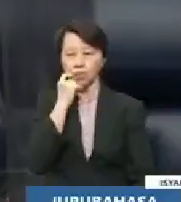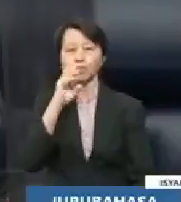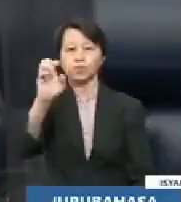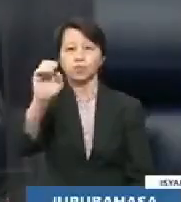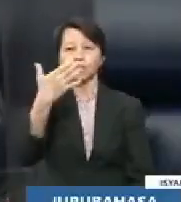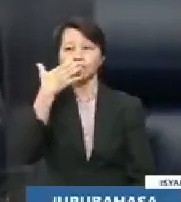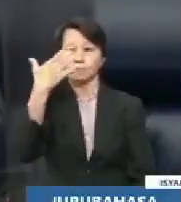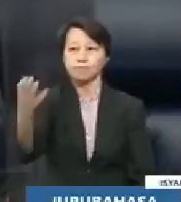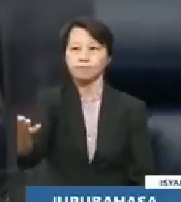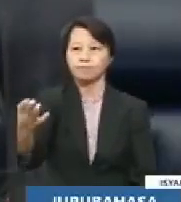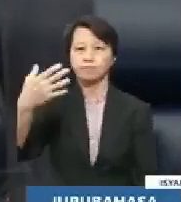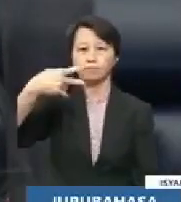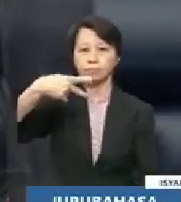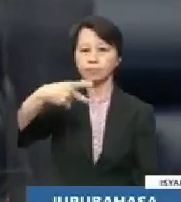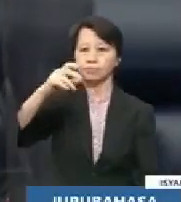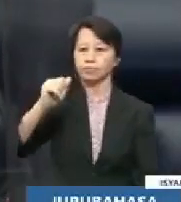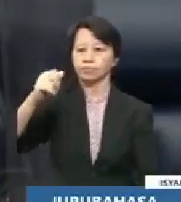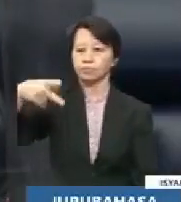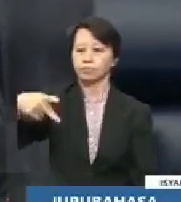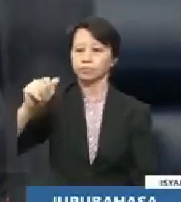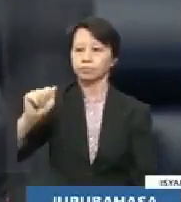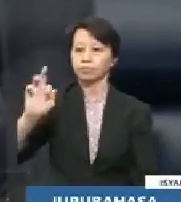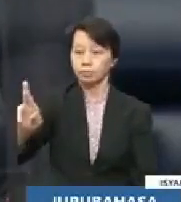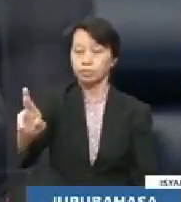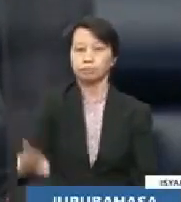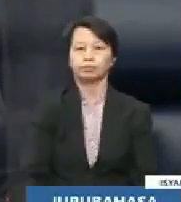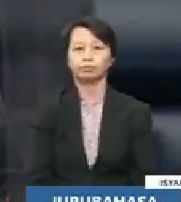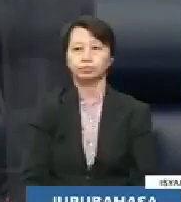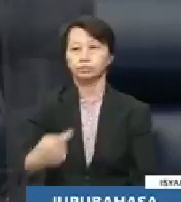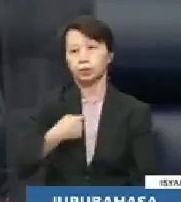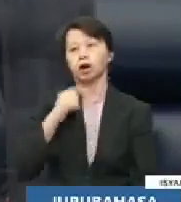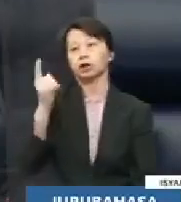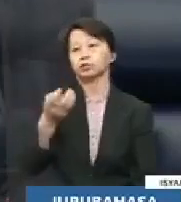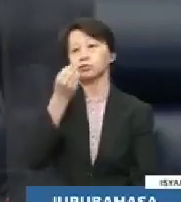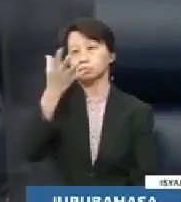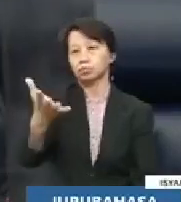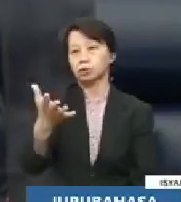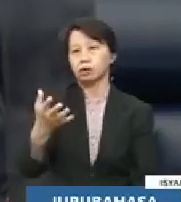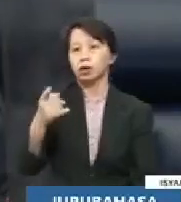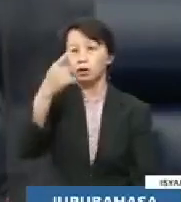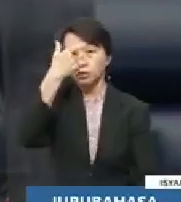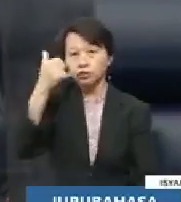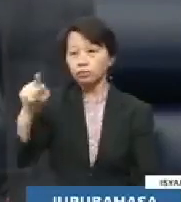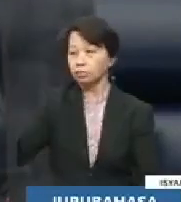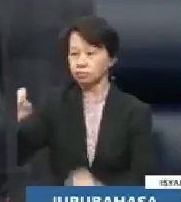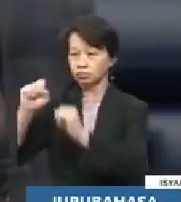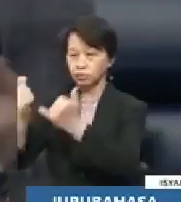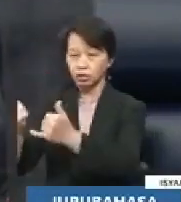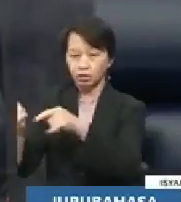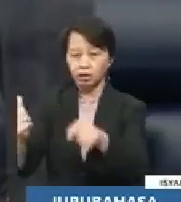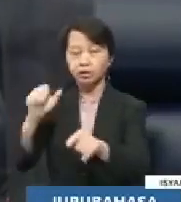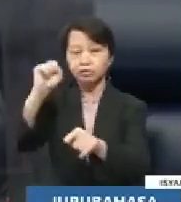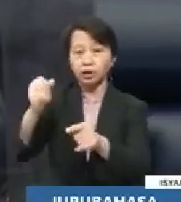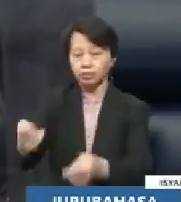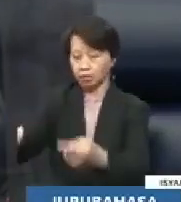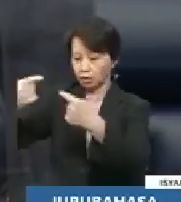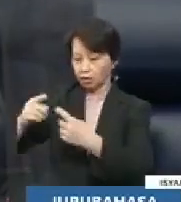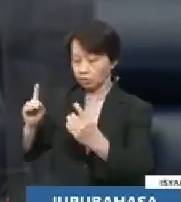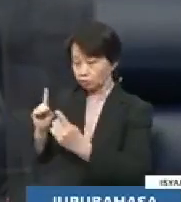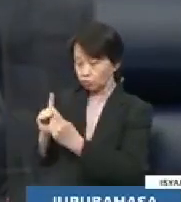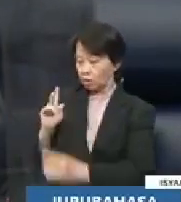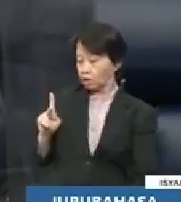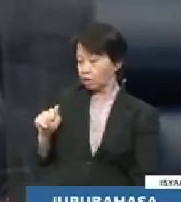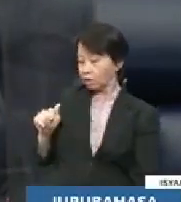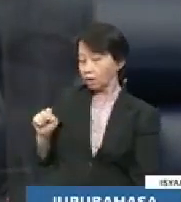masih yang bawa papa saya cuma maklum bahwa kita Kementerian tidak gerojok dan sedikit soalnya itu sepatunya bincang dengan